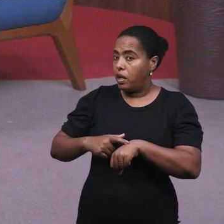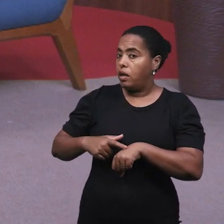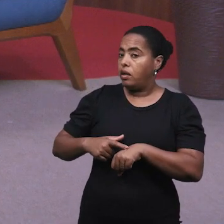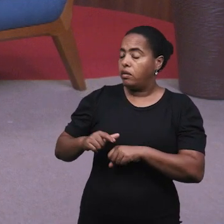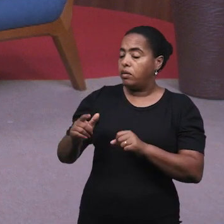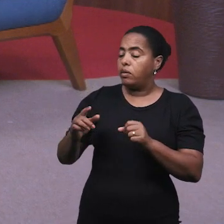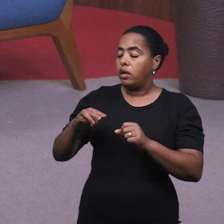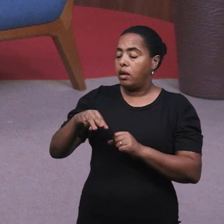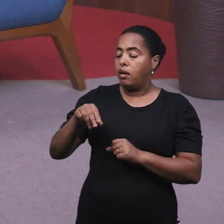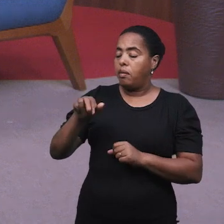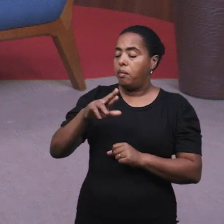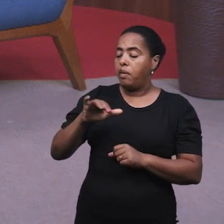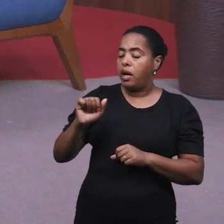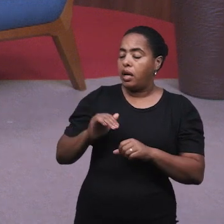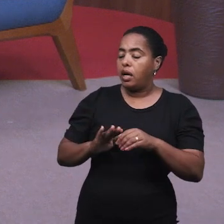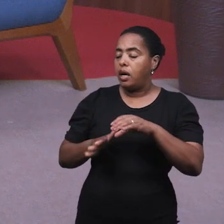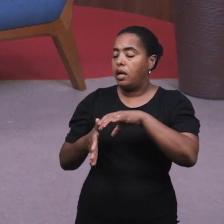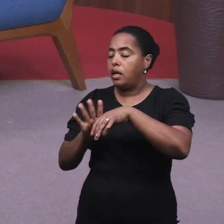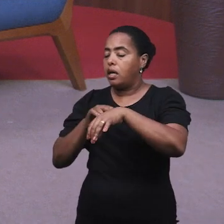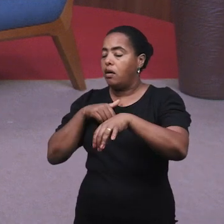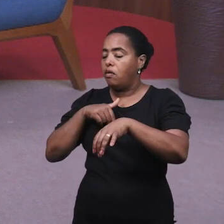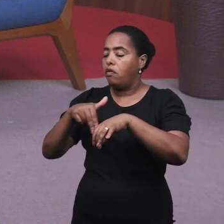Jésus.